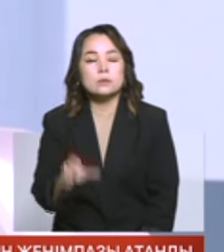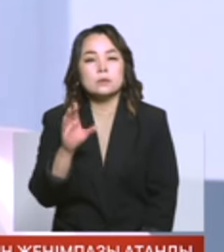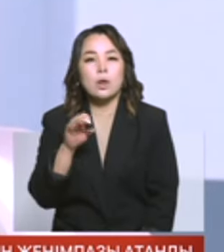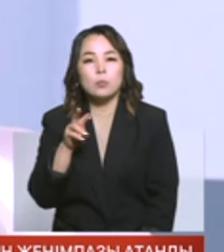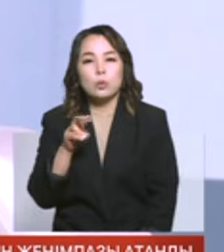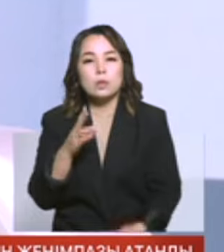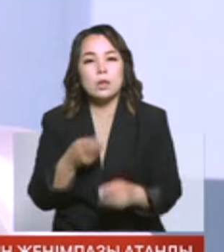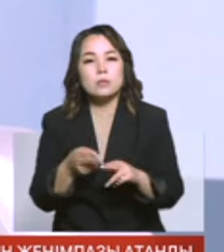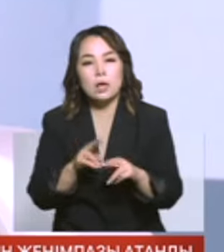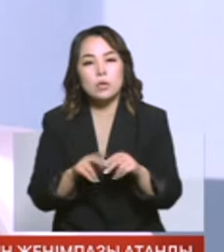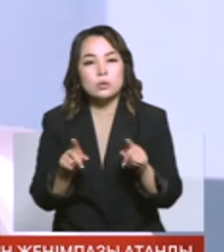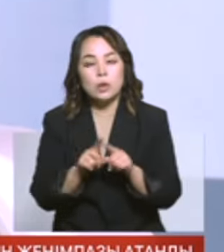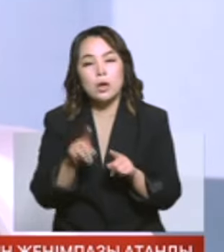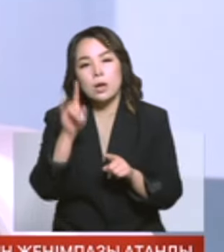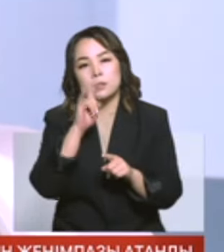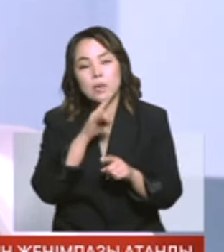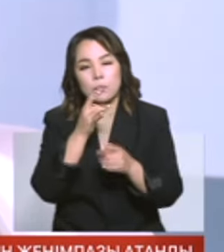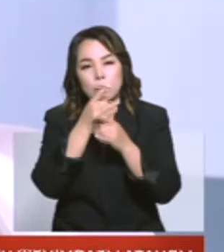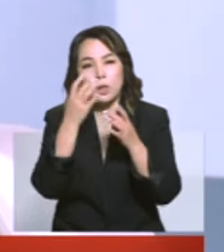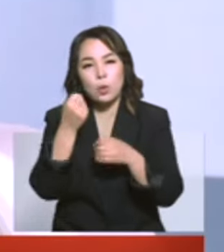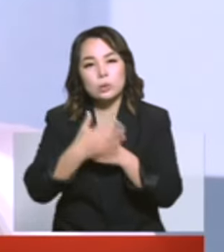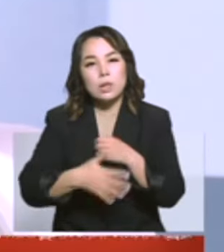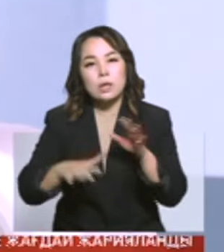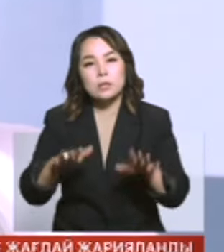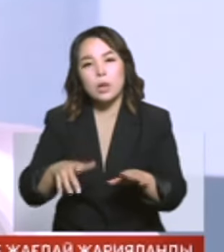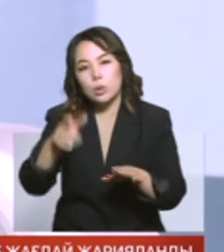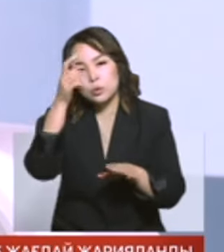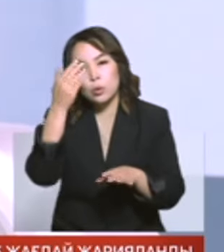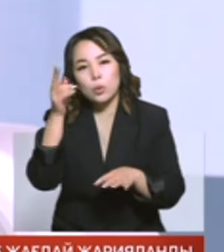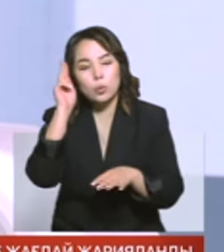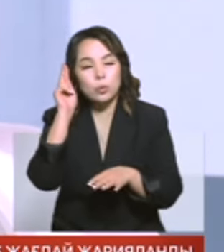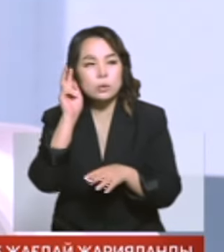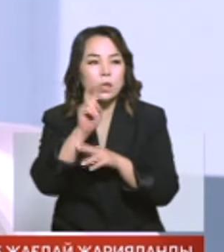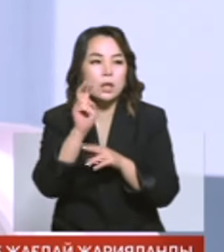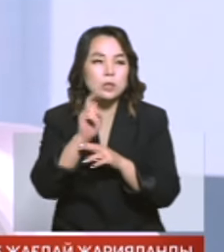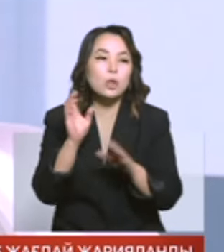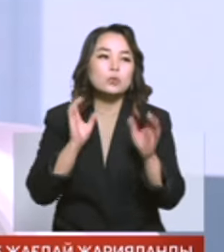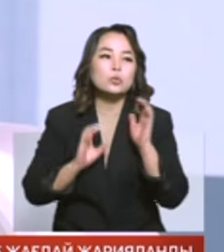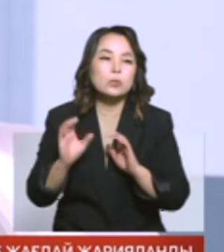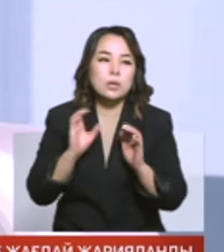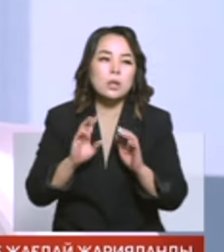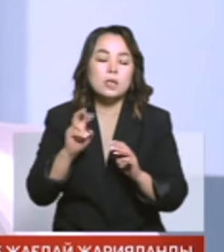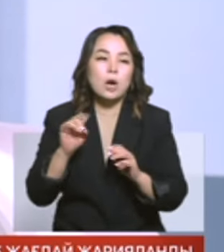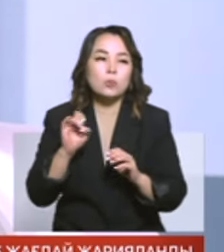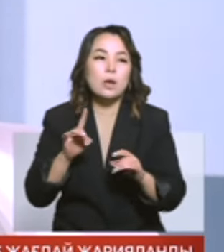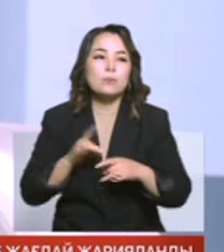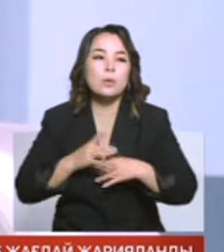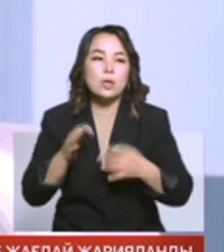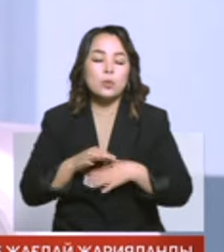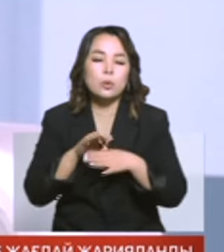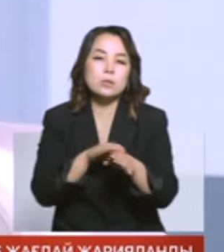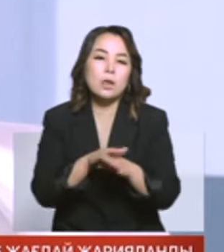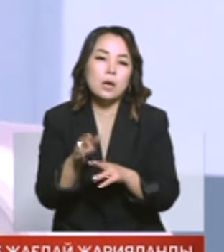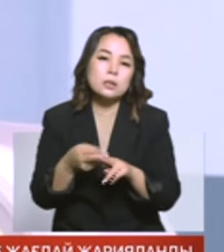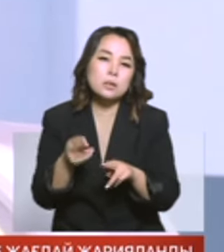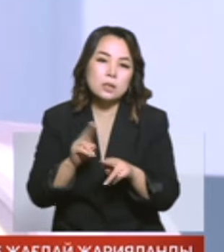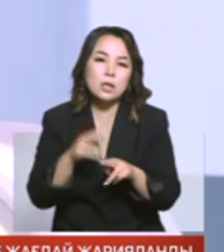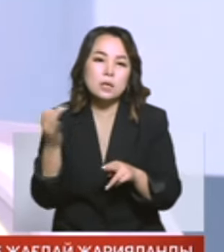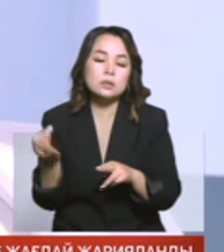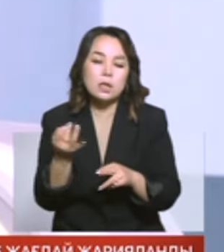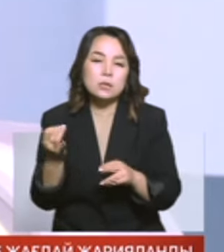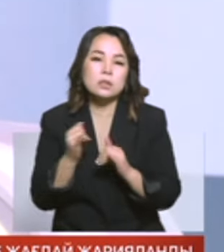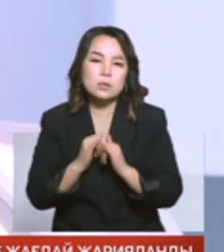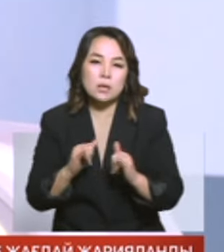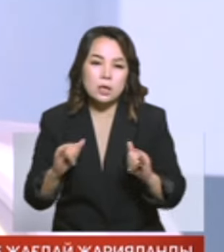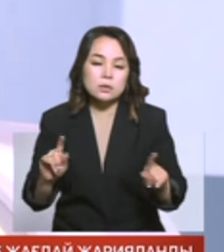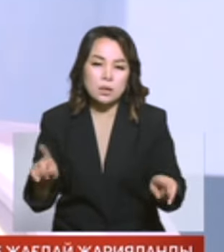Стамбулдағы Қазақстан сауда және мәдениет орталығында Түркияда оқитын студенттер үшін Наурыз мерекесі өткізіледі. Қазір соған қызу дайындық жүріп